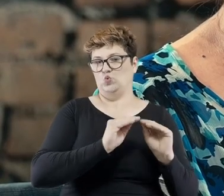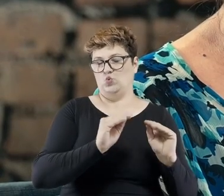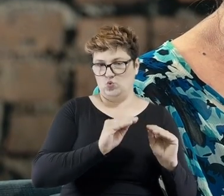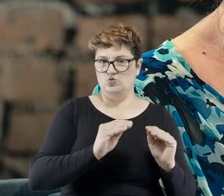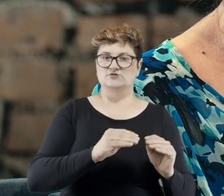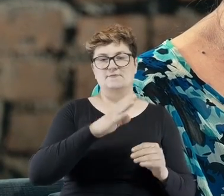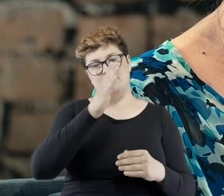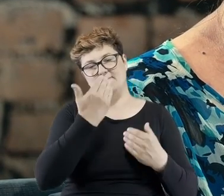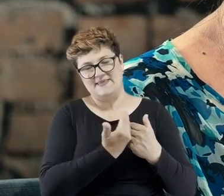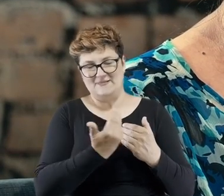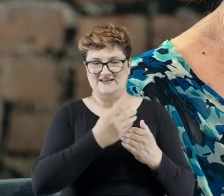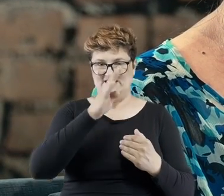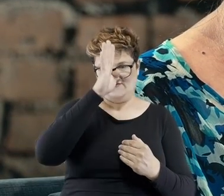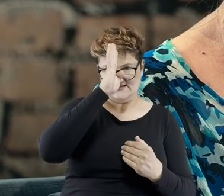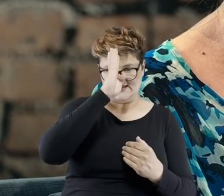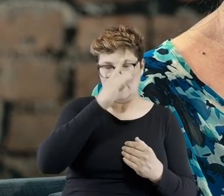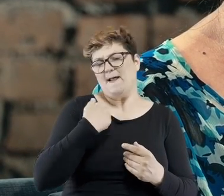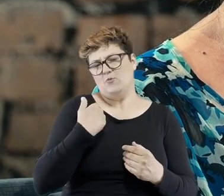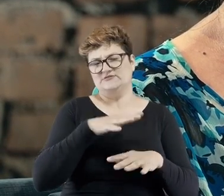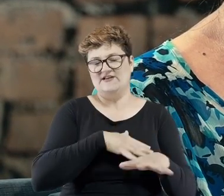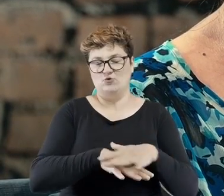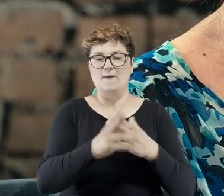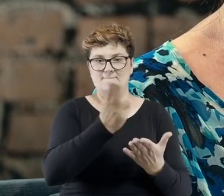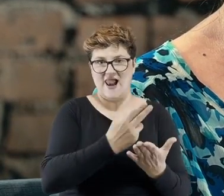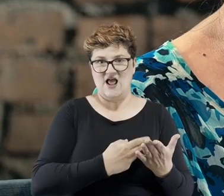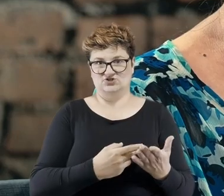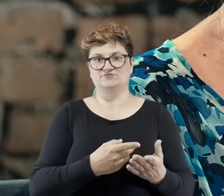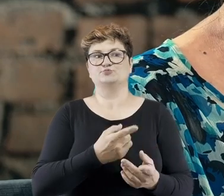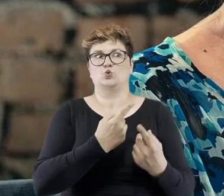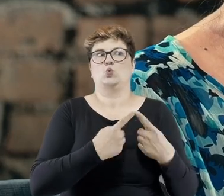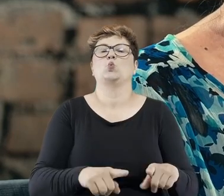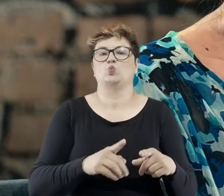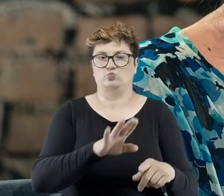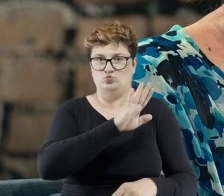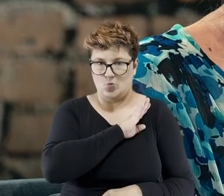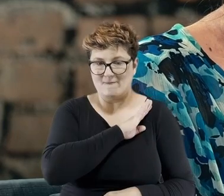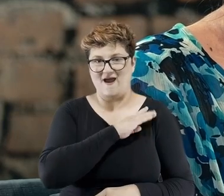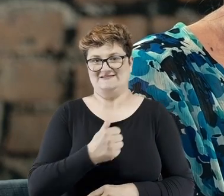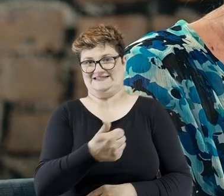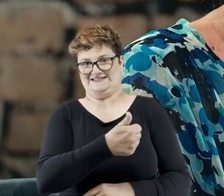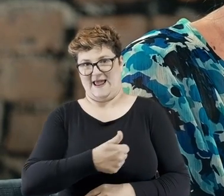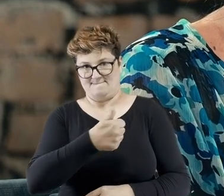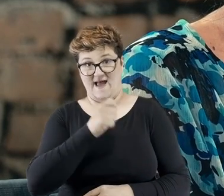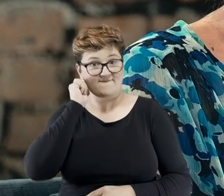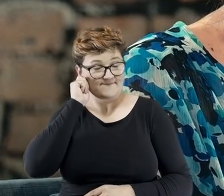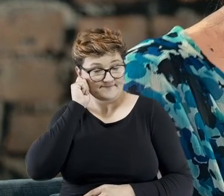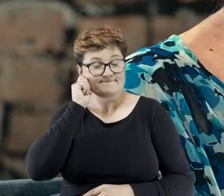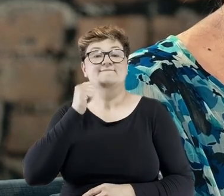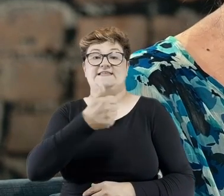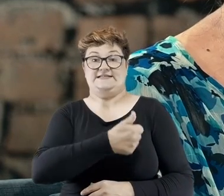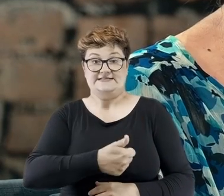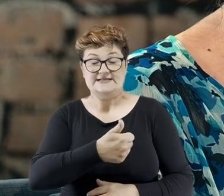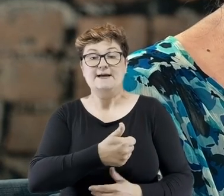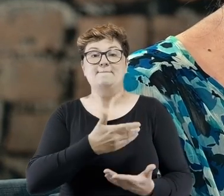matematyki, aczkolwiek był malarzem. Panieński dość szybko umiera, Przybyszewska zostaje sama. I w zasadzie mamy do